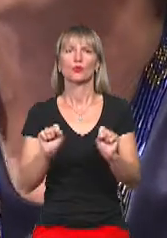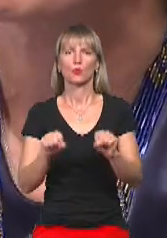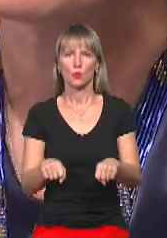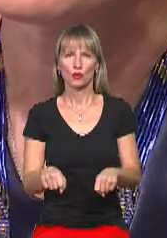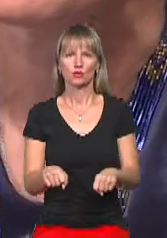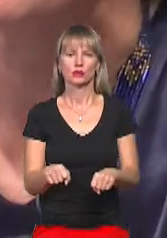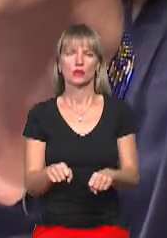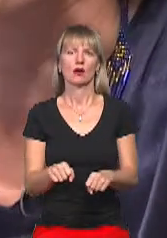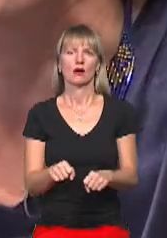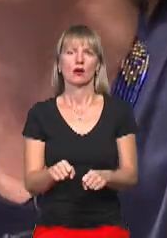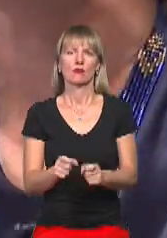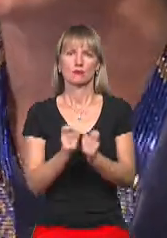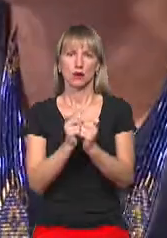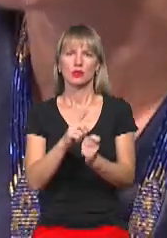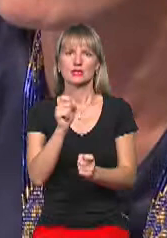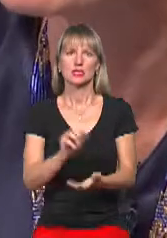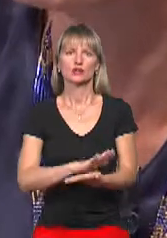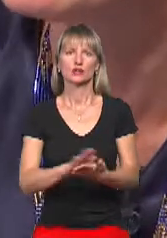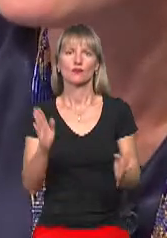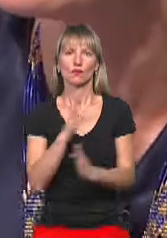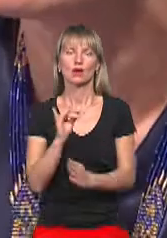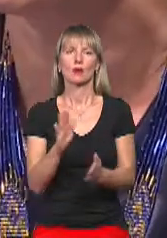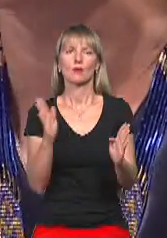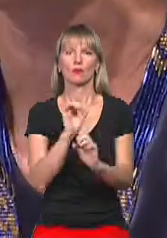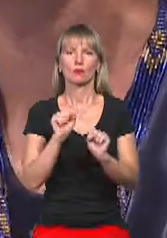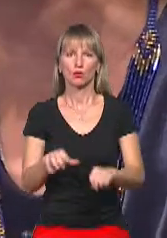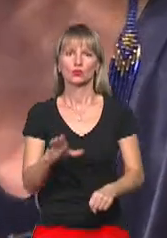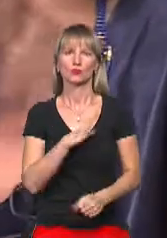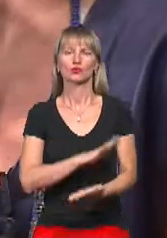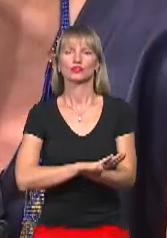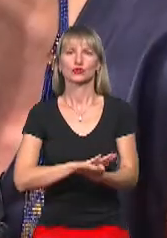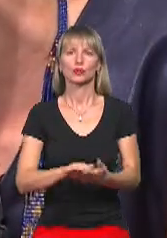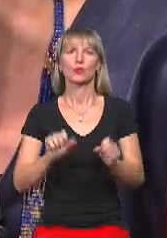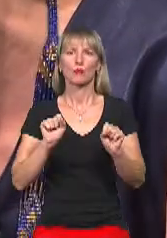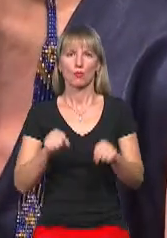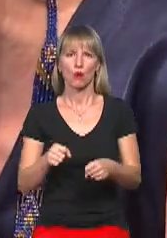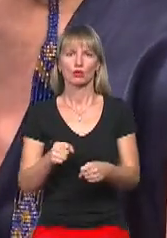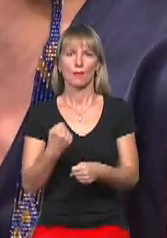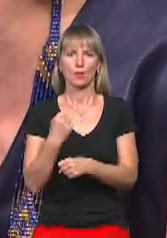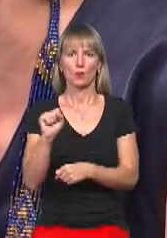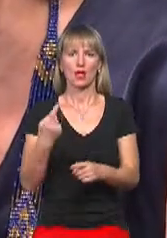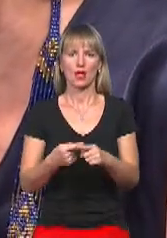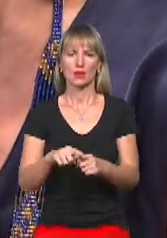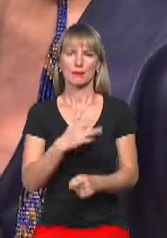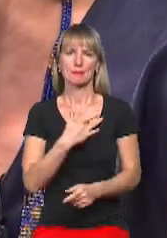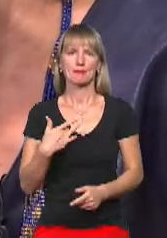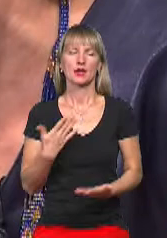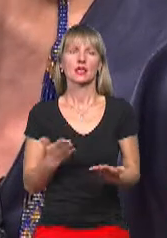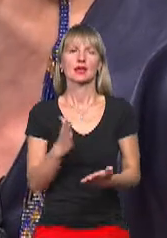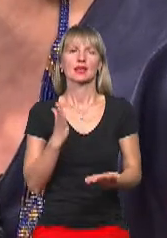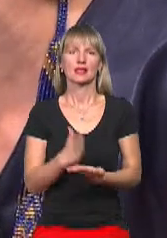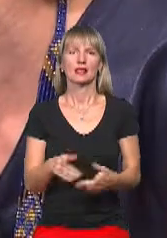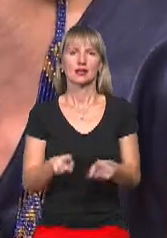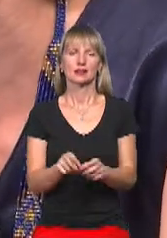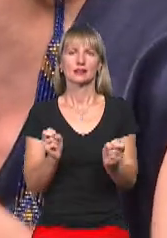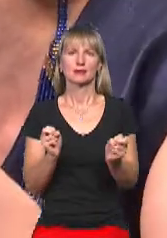таки поборотися за чисте повітря, і повітря може бути чистим? Тобто можна перемогти оцей пил, який виявляється такий